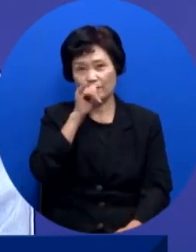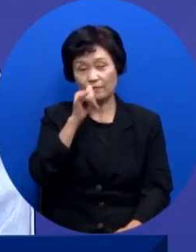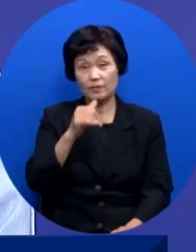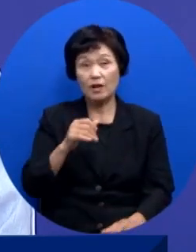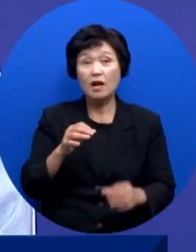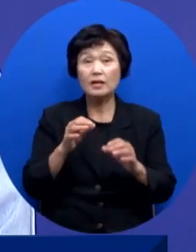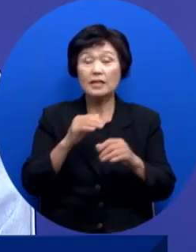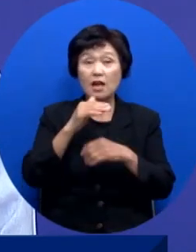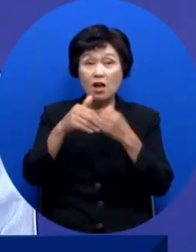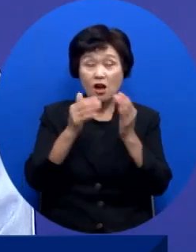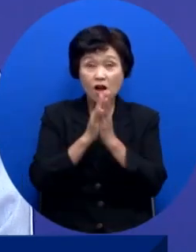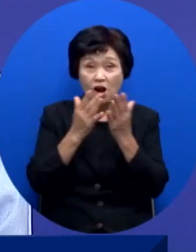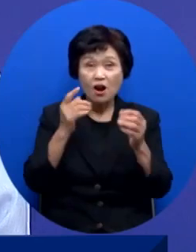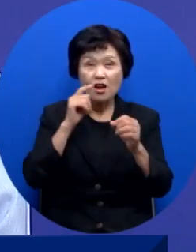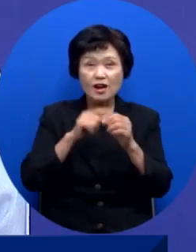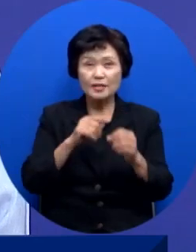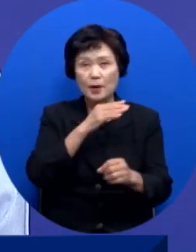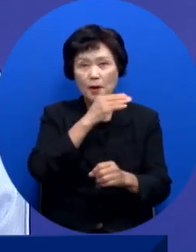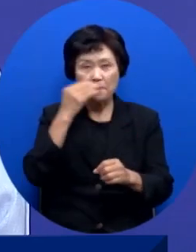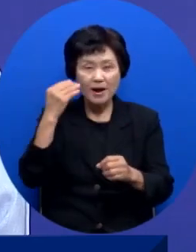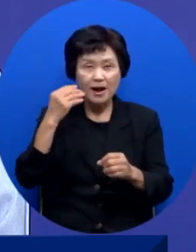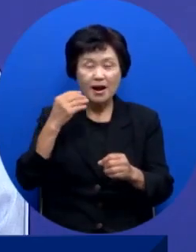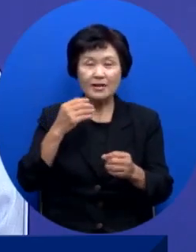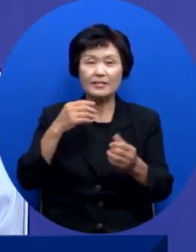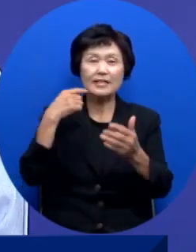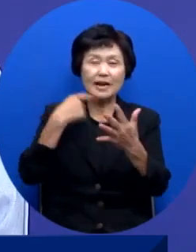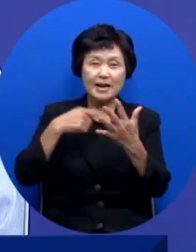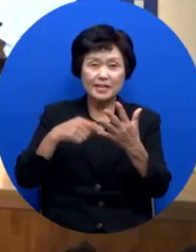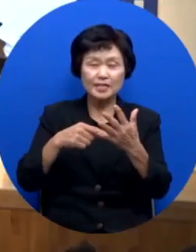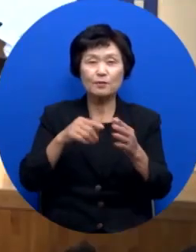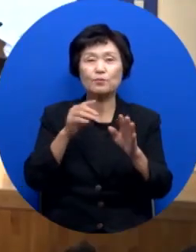알리기 위한 캠프가 열렸습니다. 이가영 기자입니다.